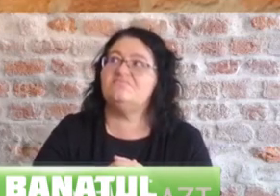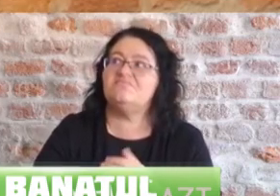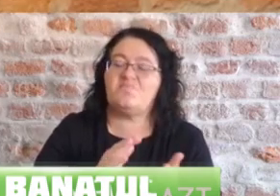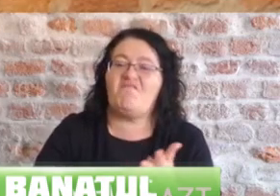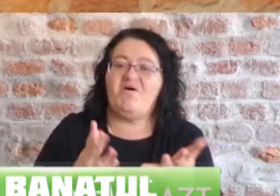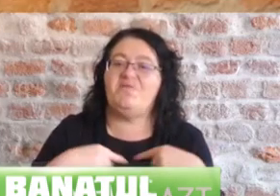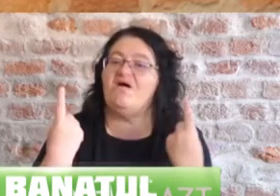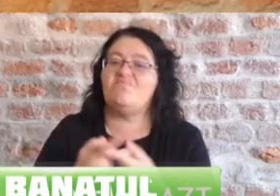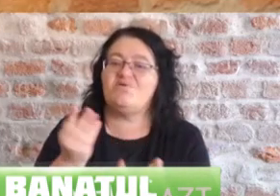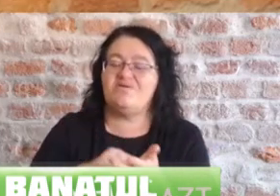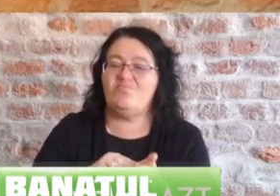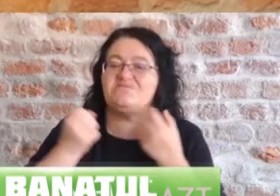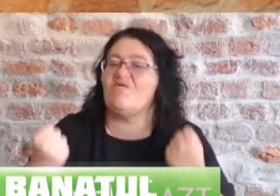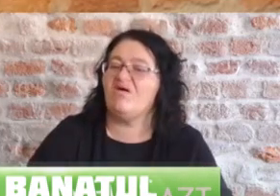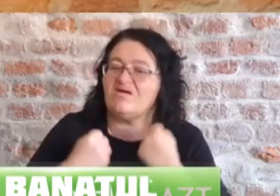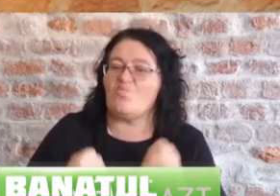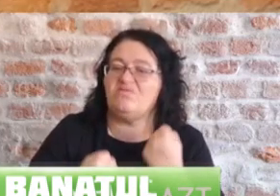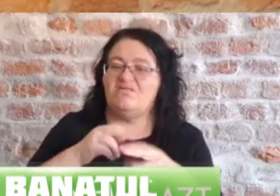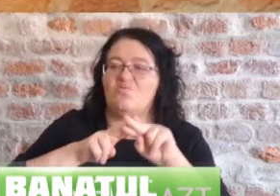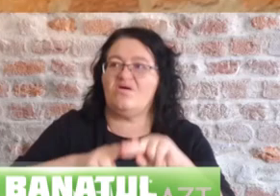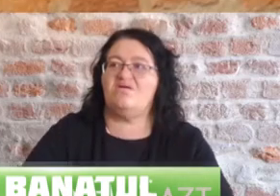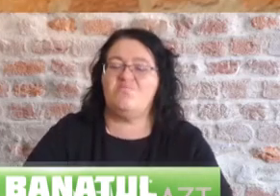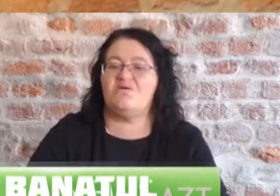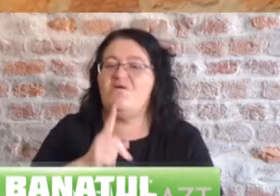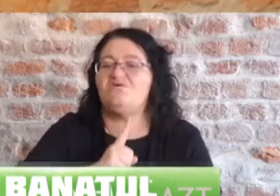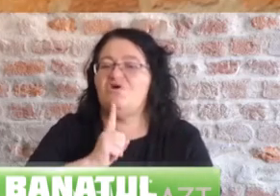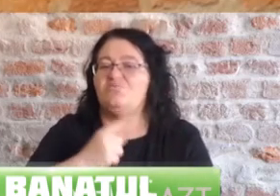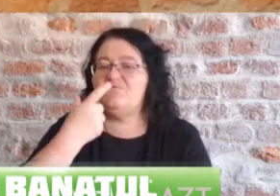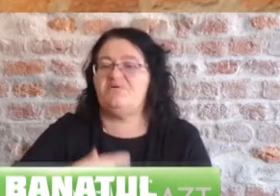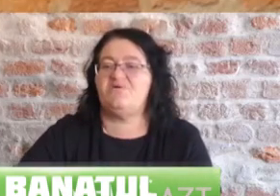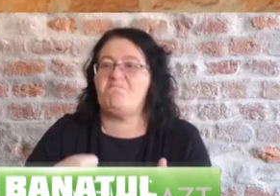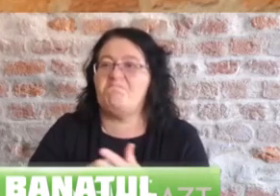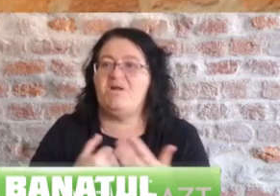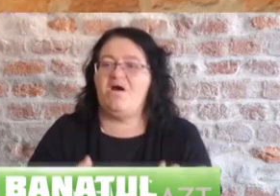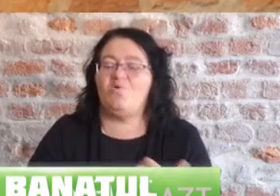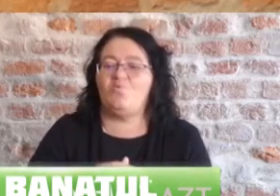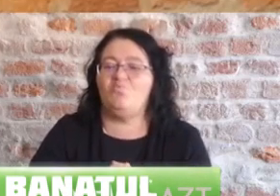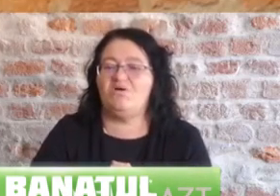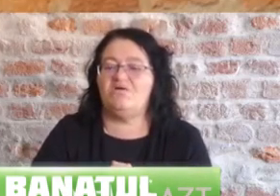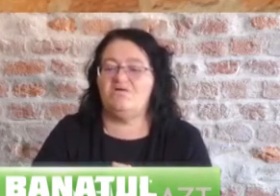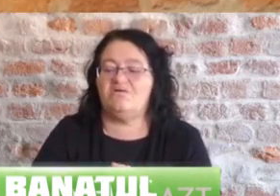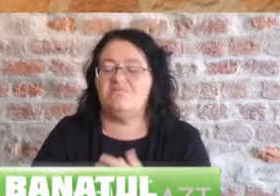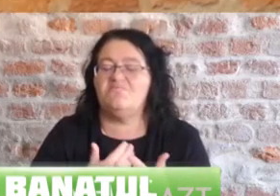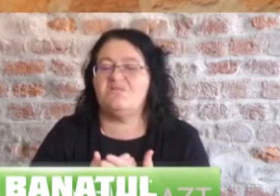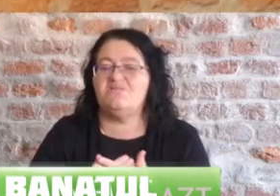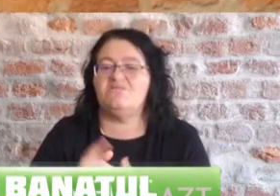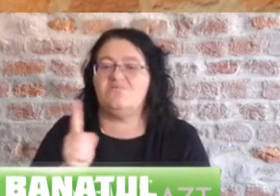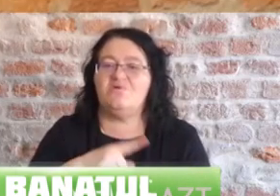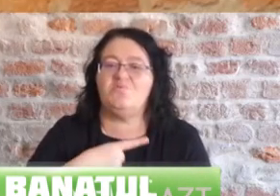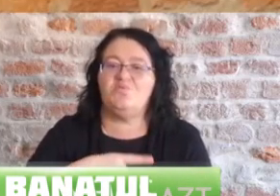Fapt care pe noi ne-a pus într-o dificultate cu care am rămas, cel puțin eu, până acum, pentru că